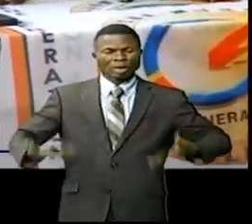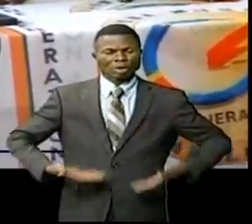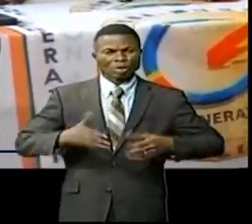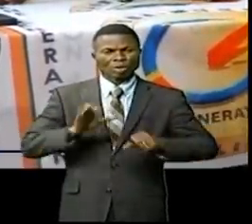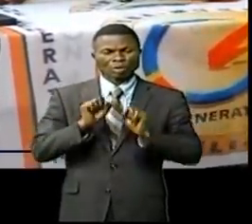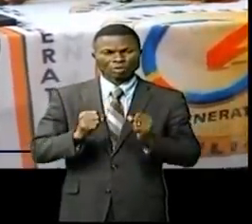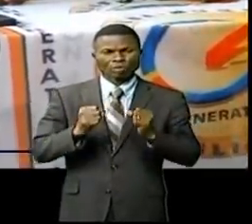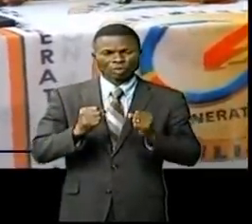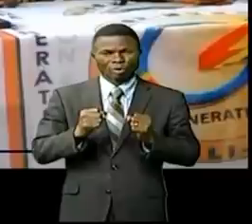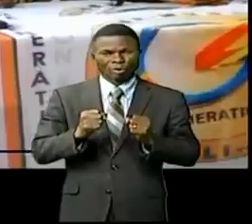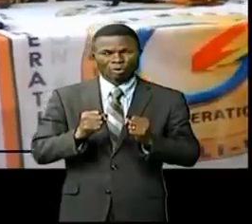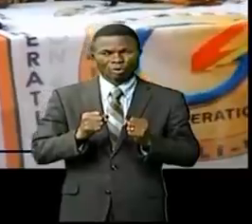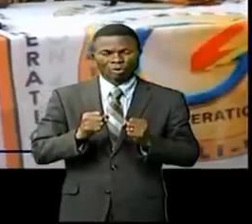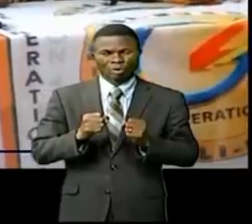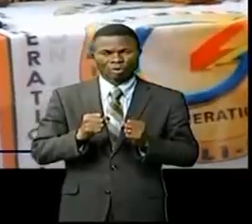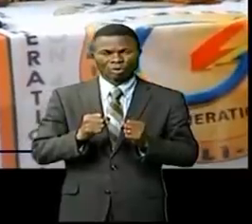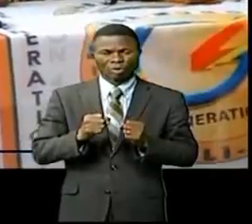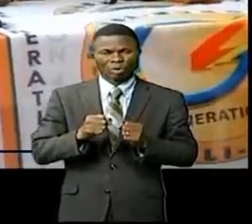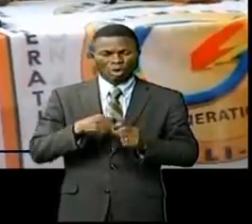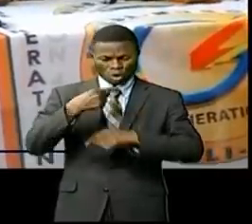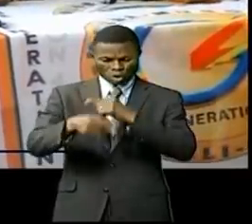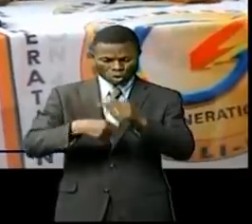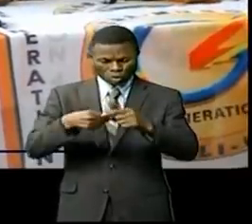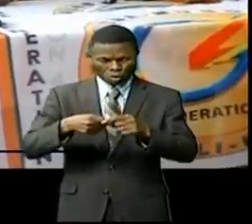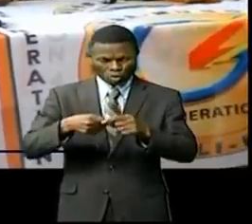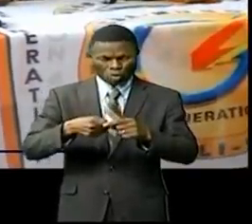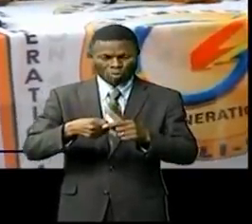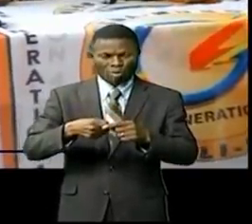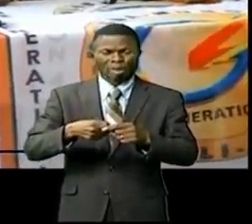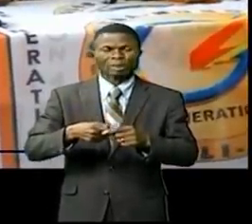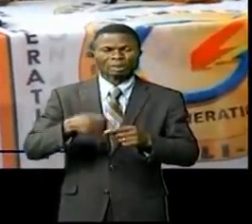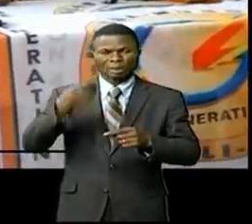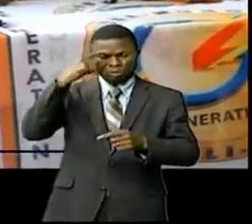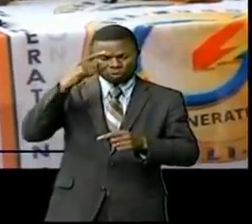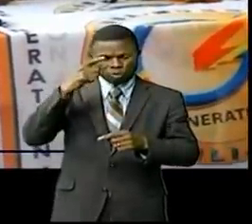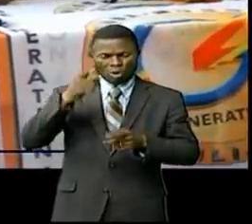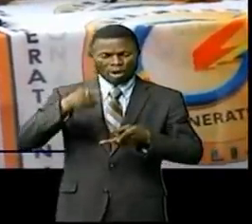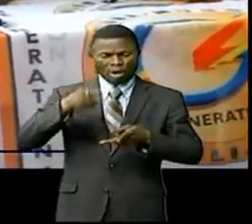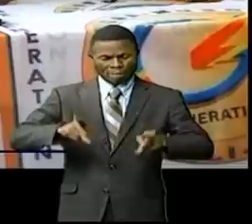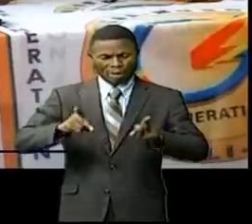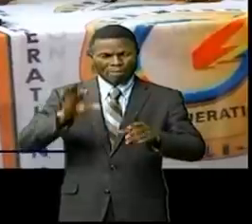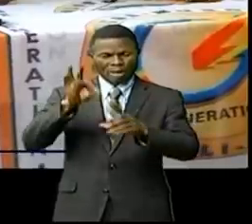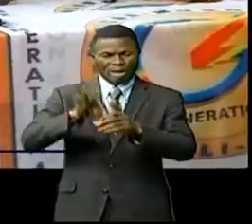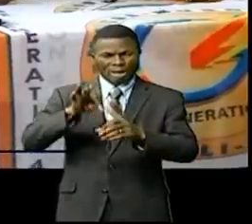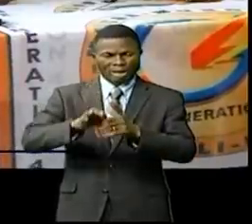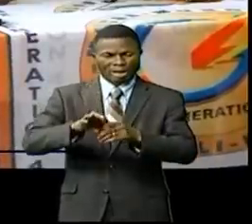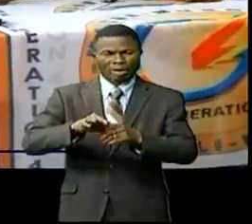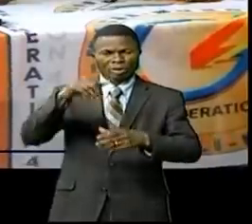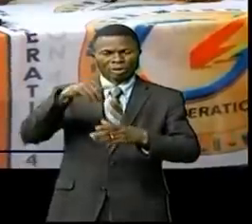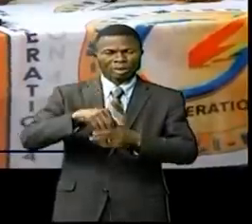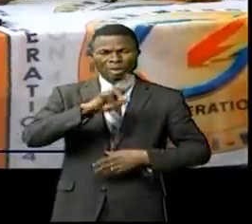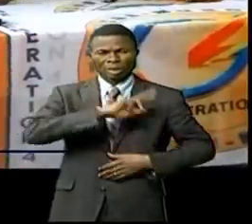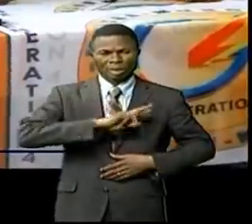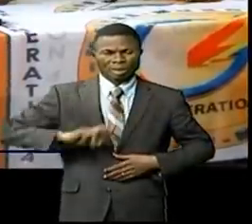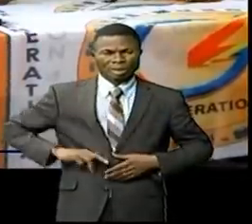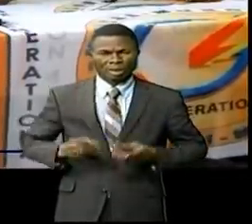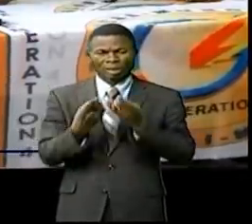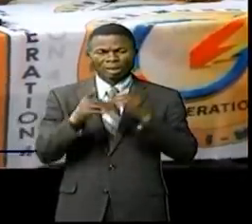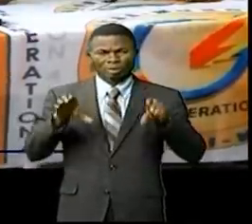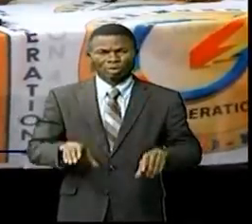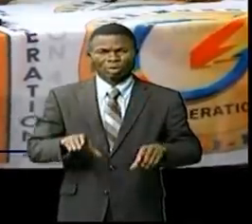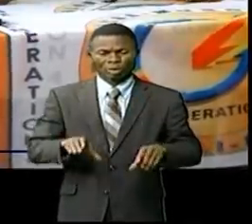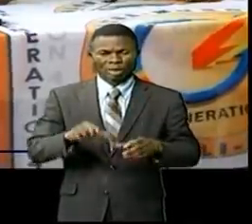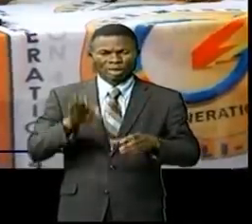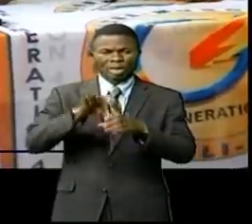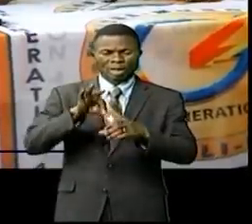qui ouvre la voie aux élections de 2023. Déjà dit, c'est une élection libre,